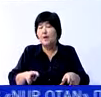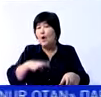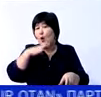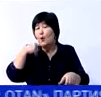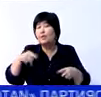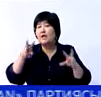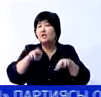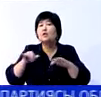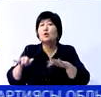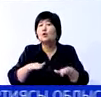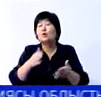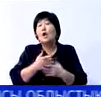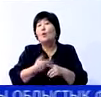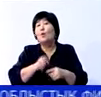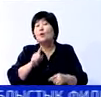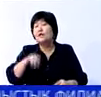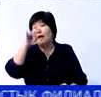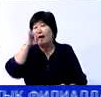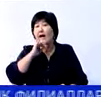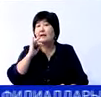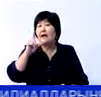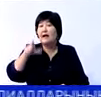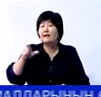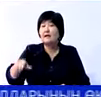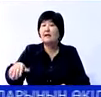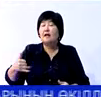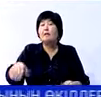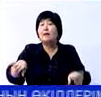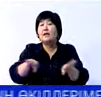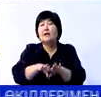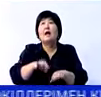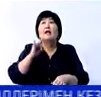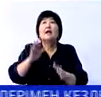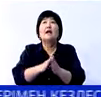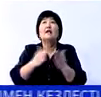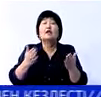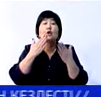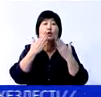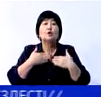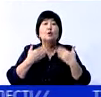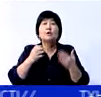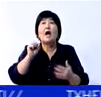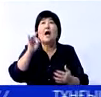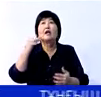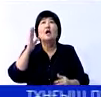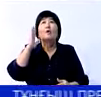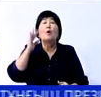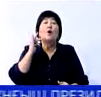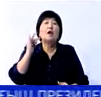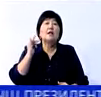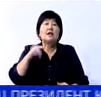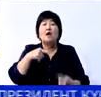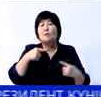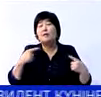көптеген зерттеулер жүргізіп жатыр. Осы жерде қазақ тарихшылары қалыптамау керек. Тарихи кітаптарды сүйіп оқитын арай болашақта тарихымызға